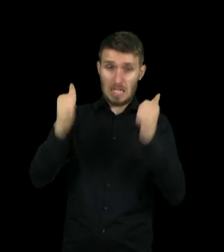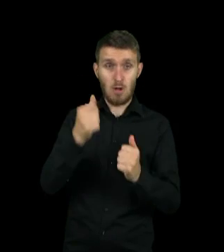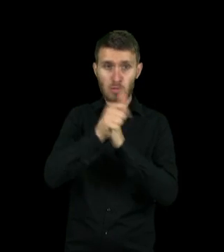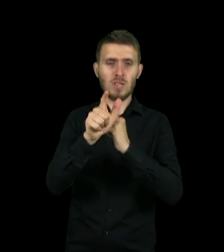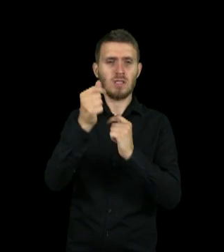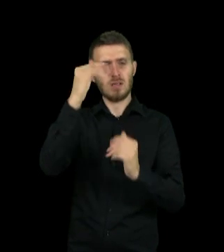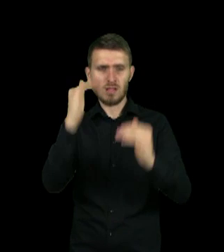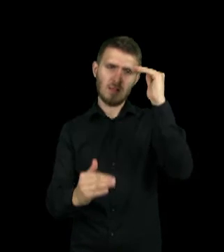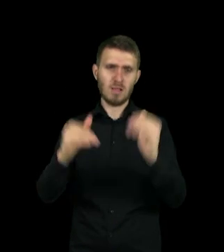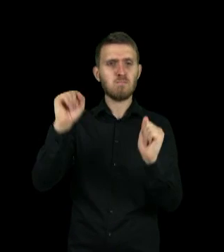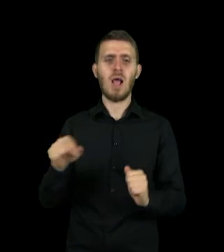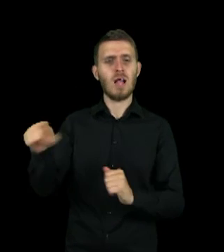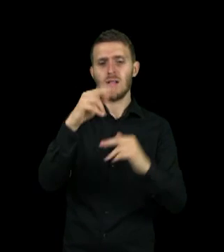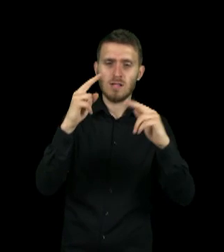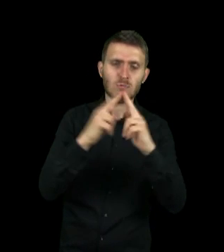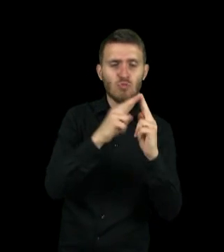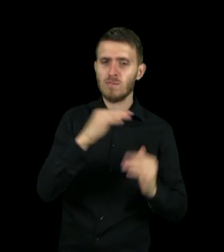a Bank